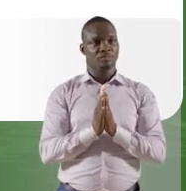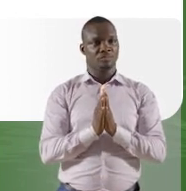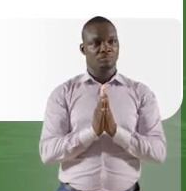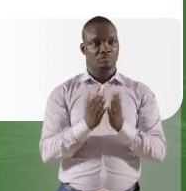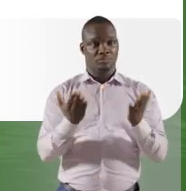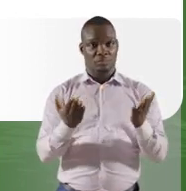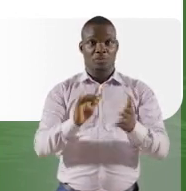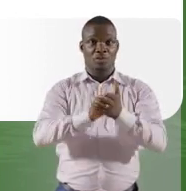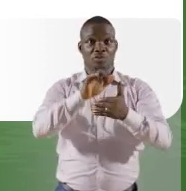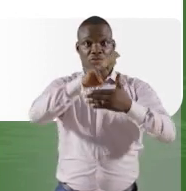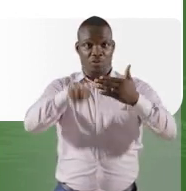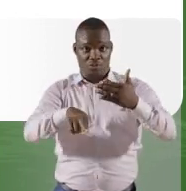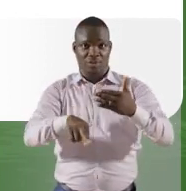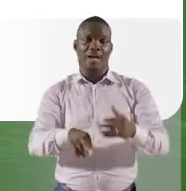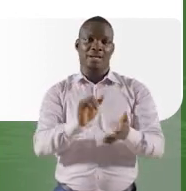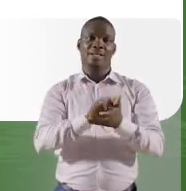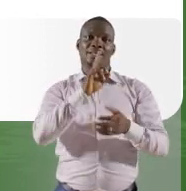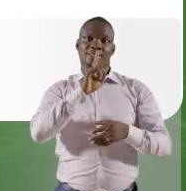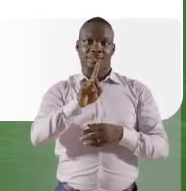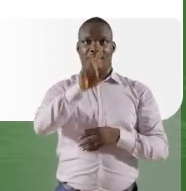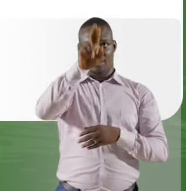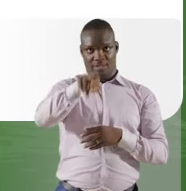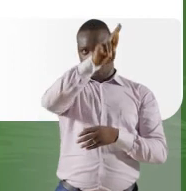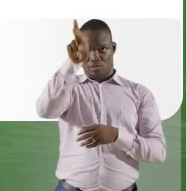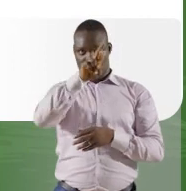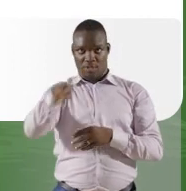Ce résultat étant un nombre réel non nul,